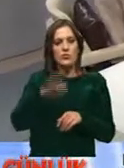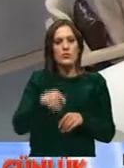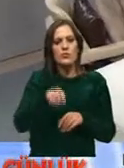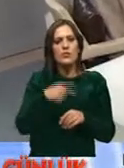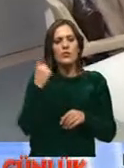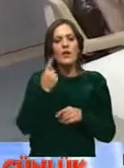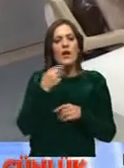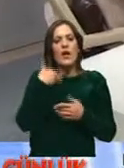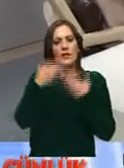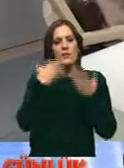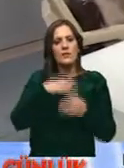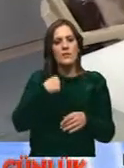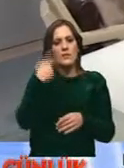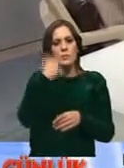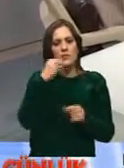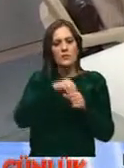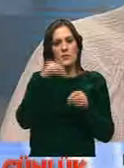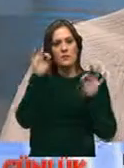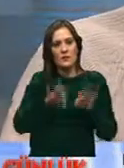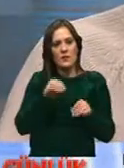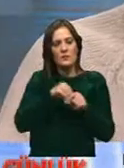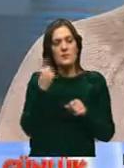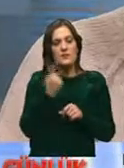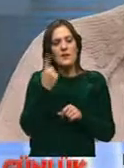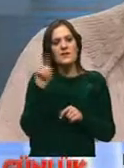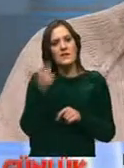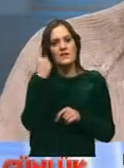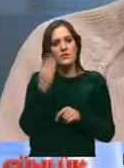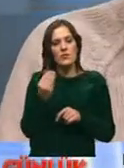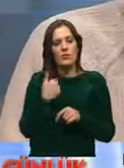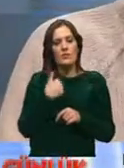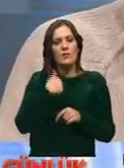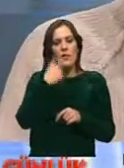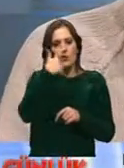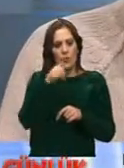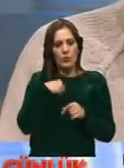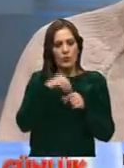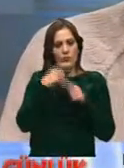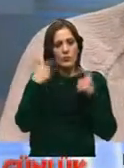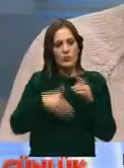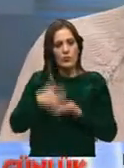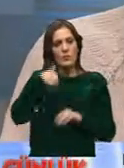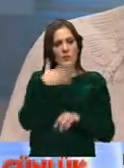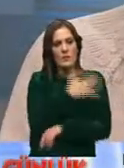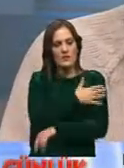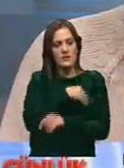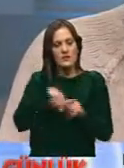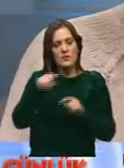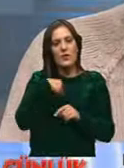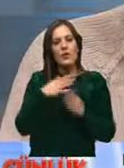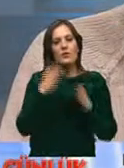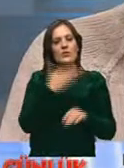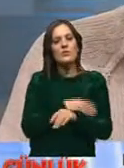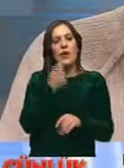buradan anlatmak isterim. Benim hani müziğe başlangıcım biraz ilginç oldu. Ben köyde büyüdüm 5. sınıfa kadar. Büyük şehirde